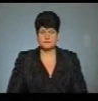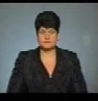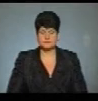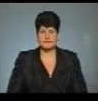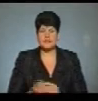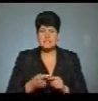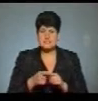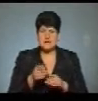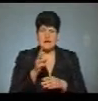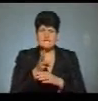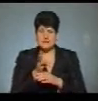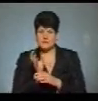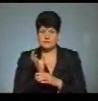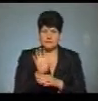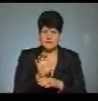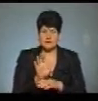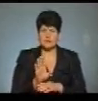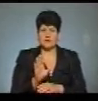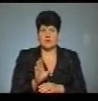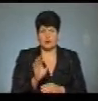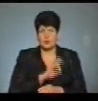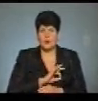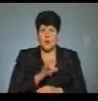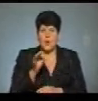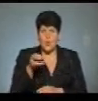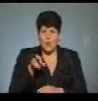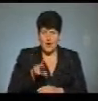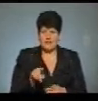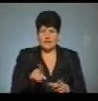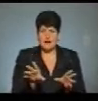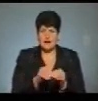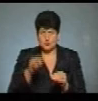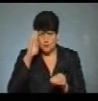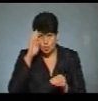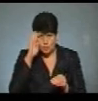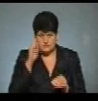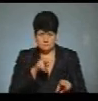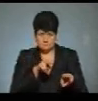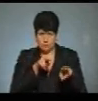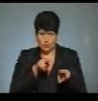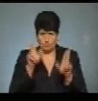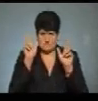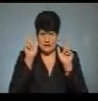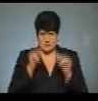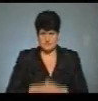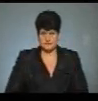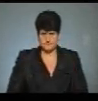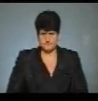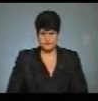Це відео виклала в Інстаграм користувачка Оля. На кадрах вона разом із хлопцем полюють на зайця.